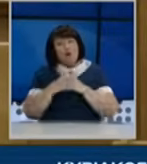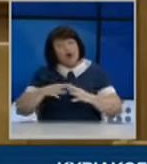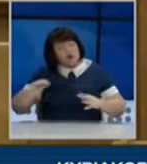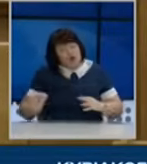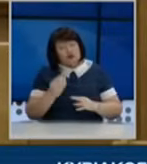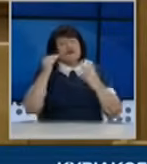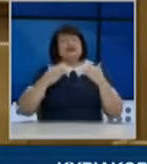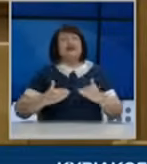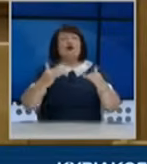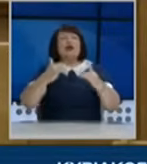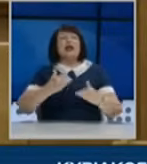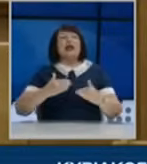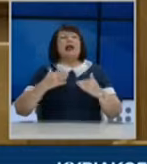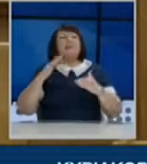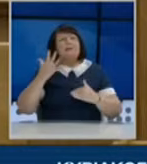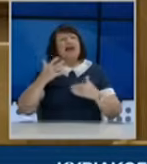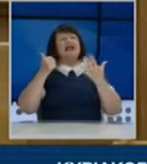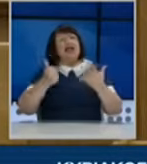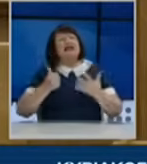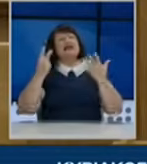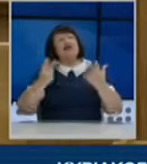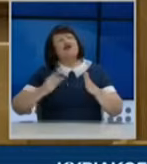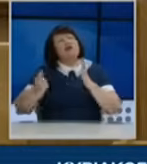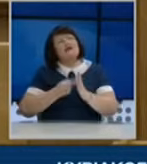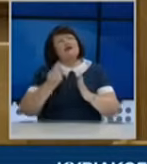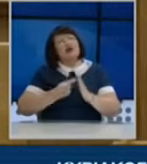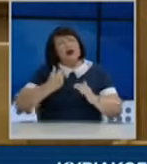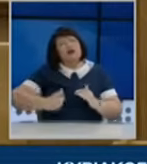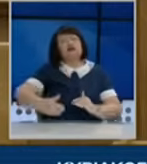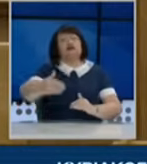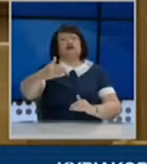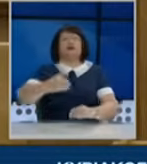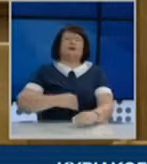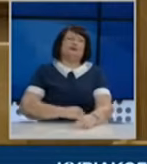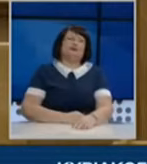Και θα είμαστε και πέμπτη και έκτη και έβδομη. Θέλει, δεν θέλει.